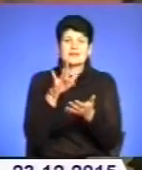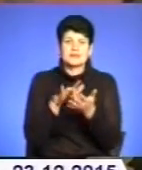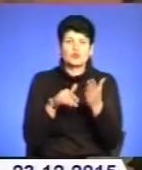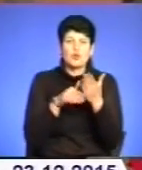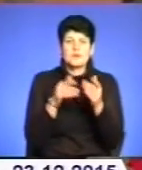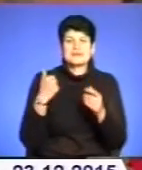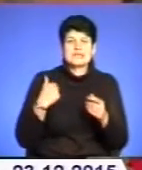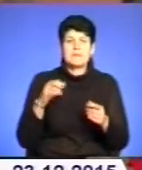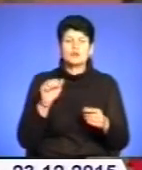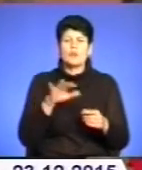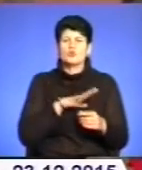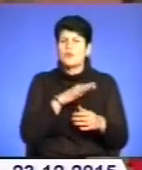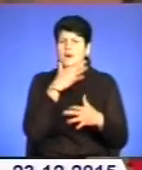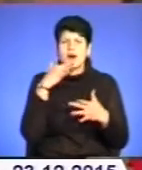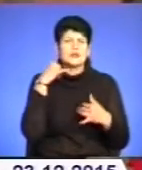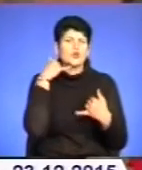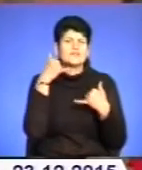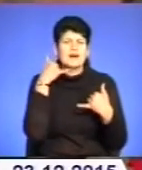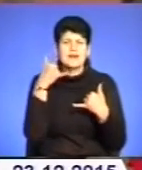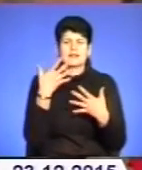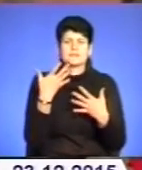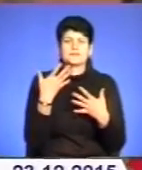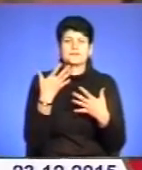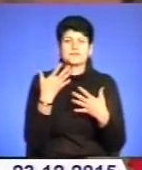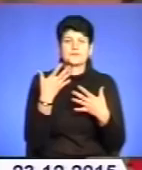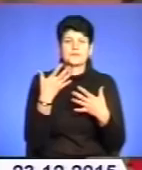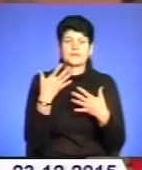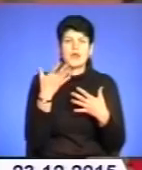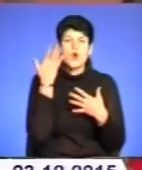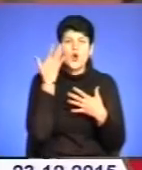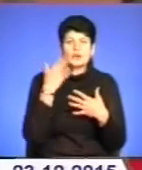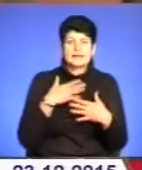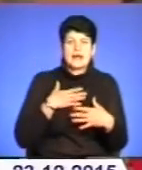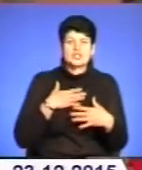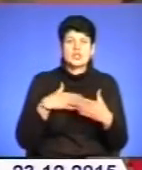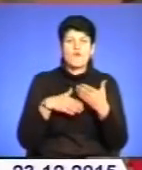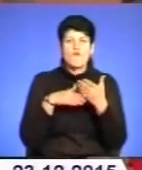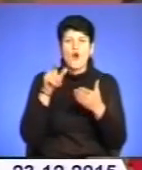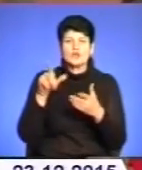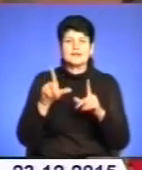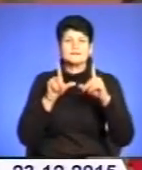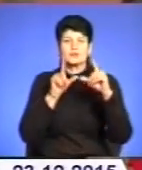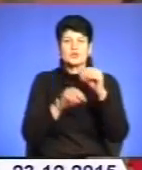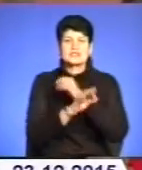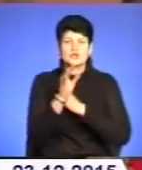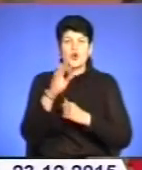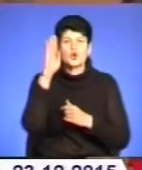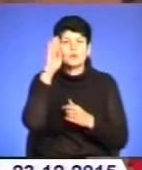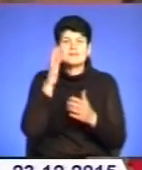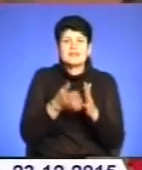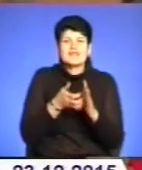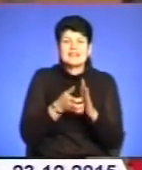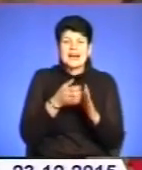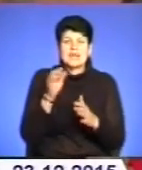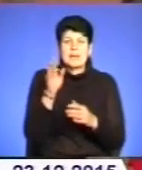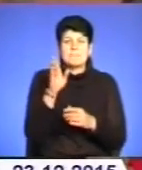дуже багато звернень і на гарячу лінію, і коли наші волонтери бувають на сході, що хлопцям бракує бензопил.